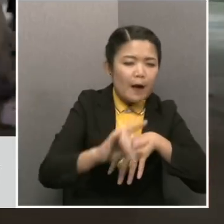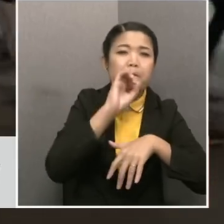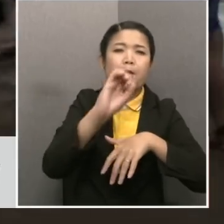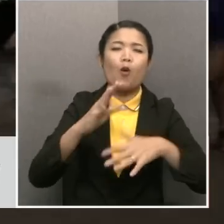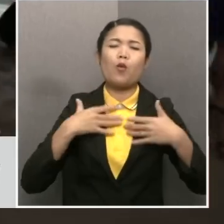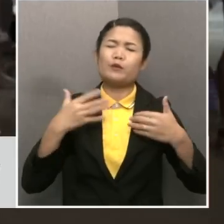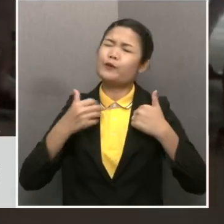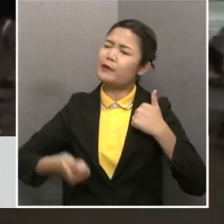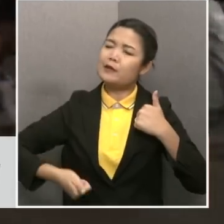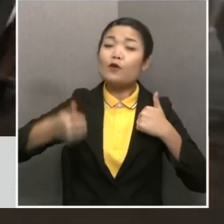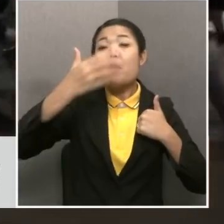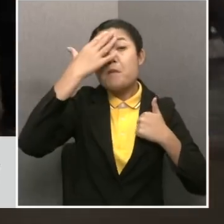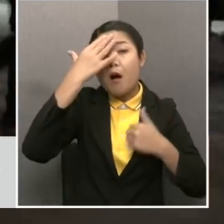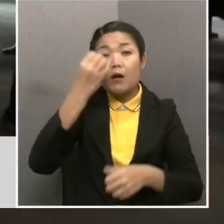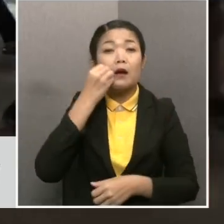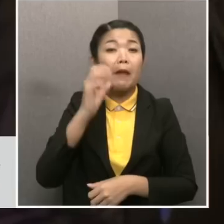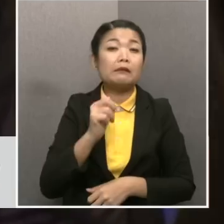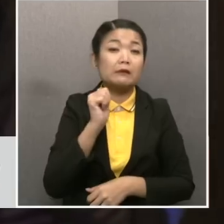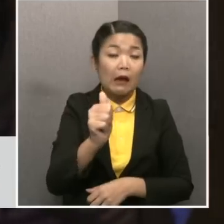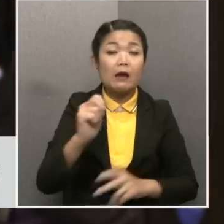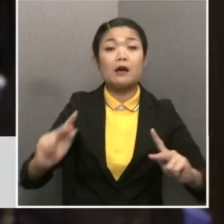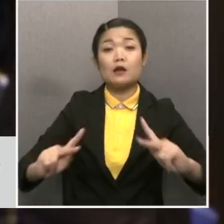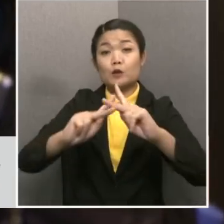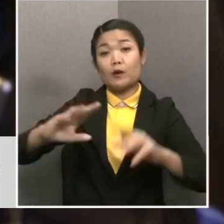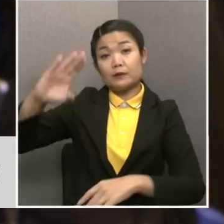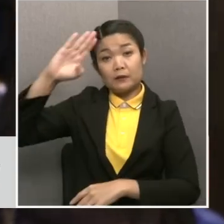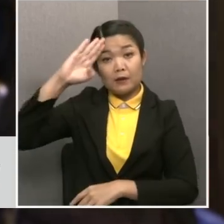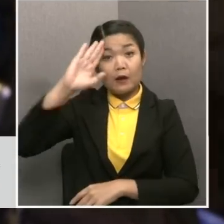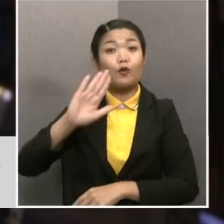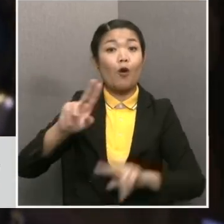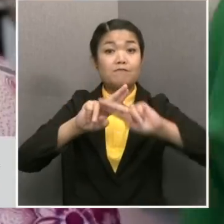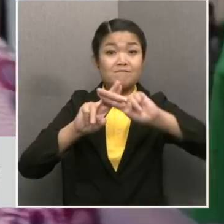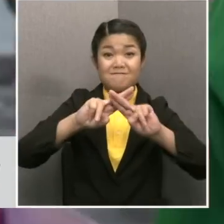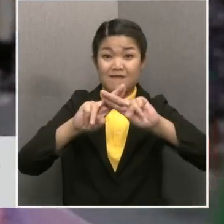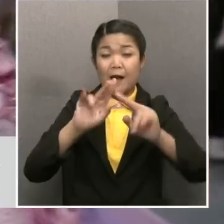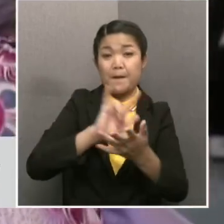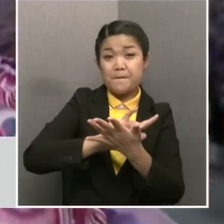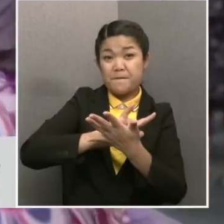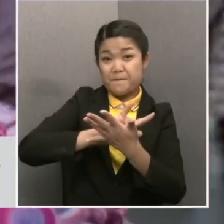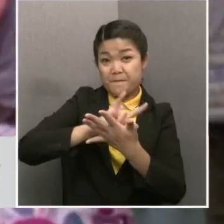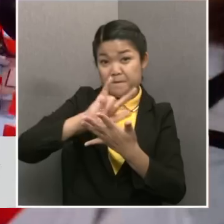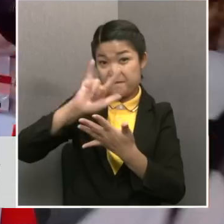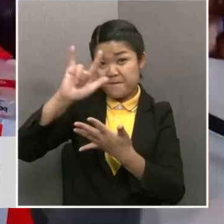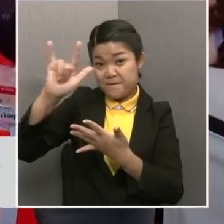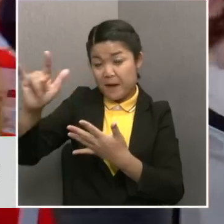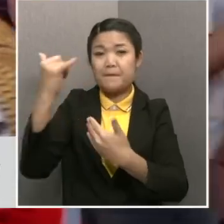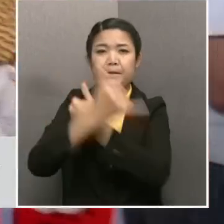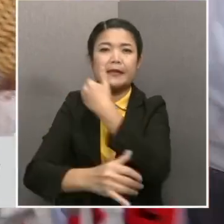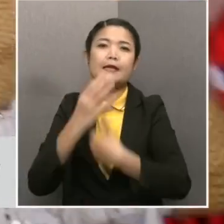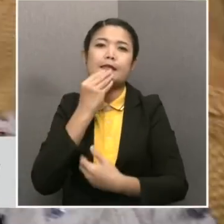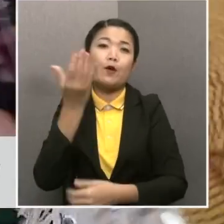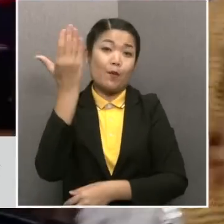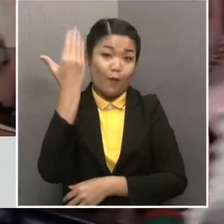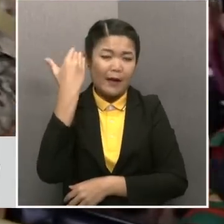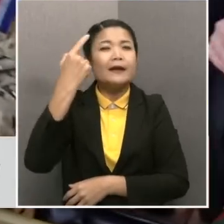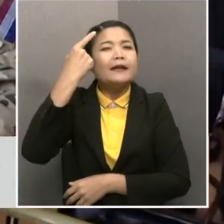ขที่สุดที่ได้กลับบ้านค่ะกระทรวงกลาโหมเนเธอร์แลนด์ระบุนะคะว่าส่งเครื่องบินอีกหนึ่งลำออกเดินทางไปยังอิสราเอลเมื่อวานนี้